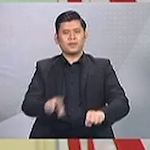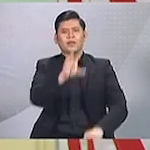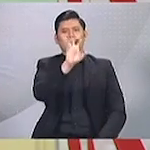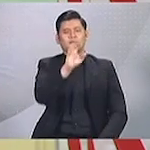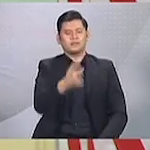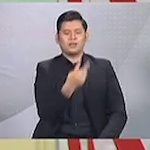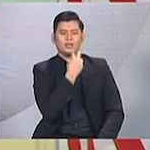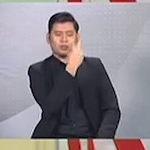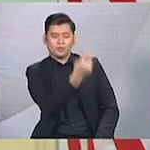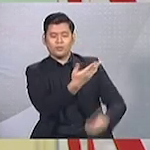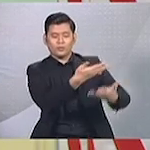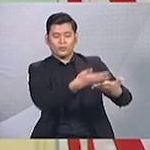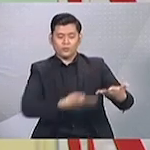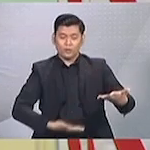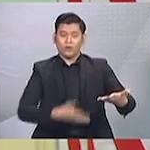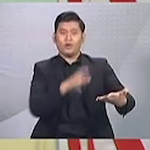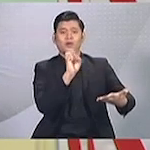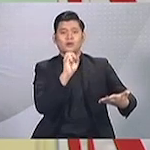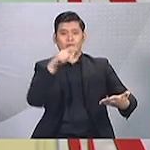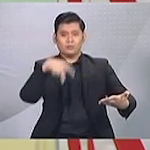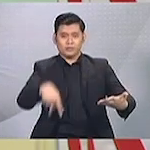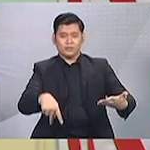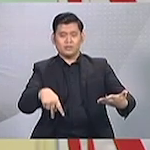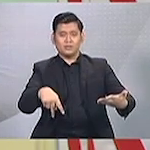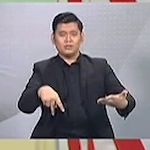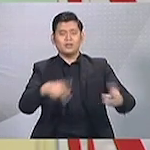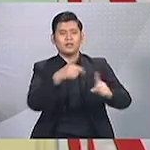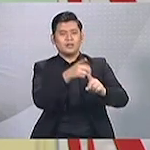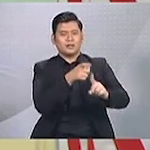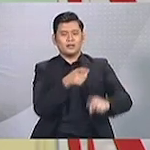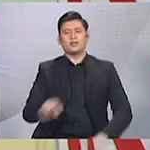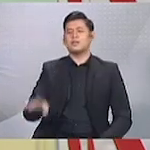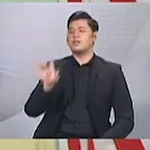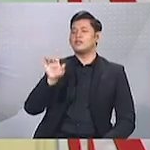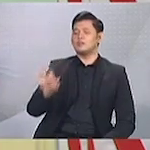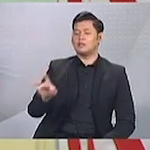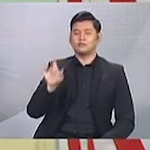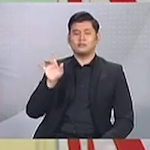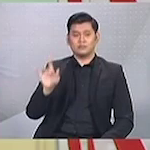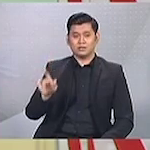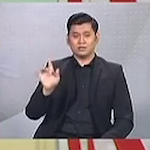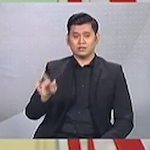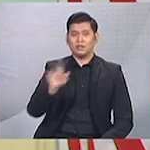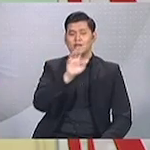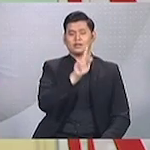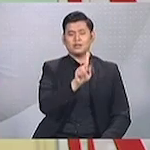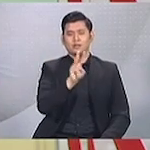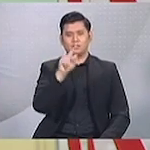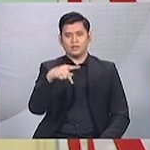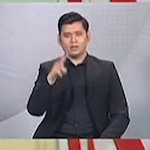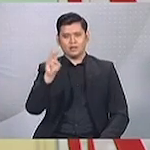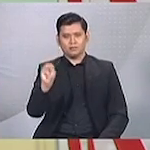SOP yang saya sebutkan tadi melalui laman web KWKM dan juga